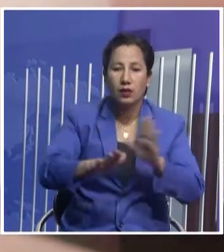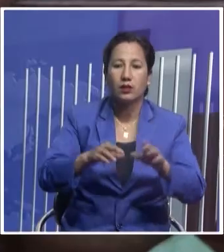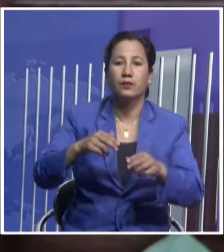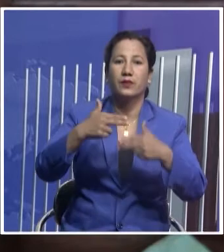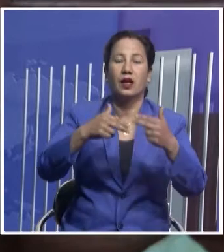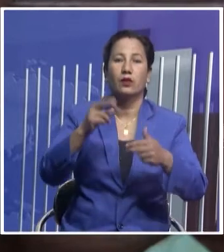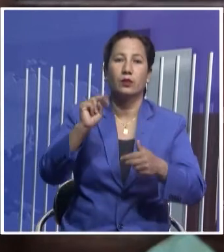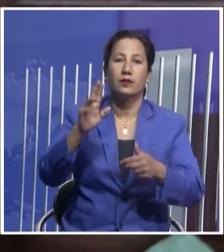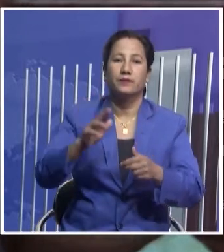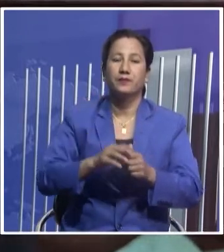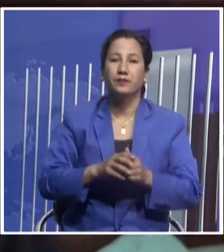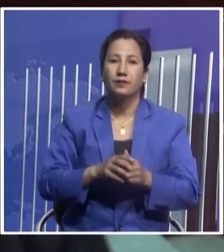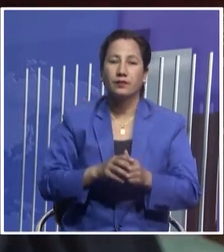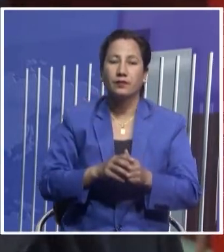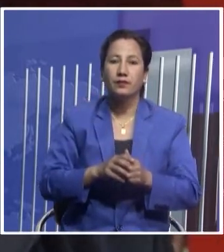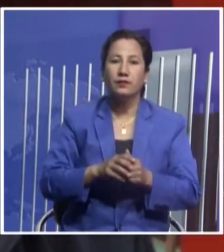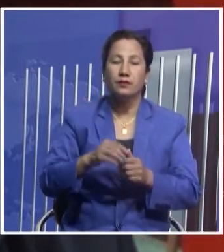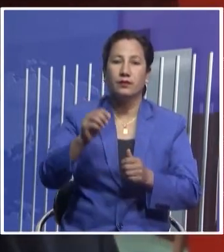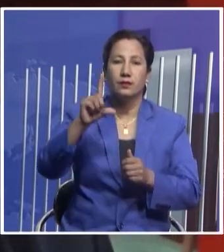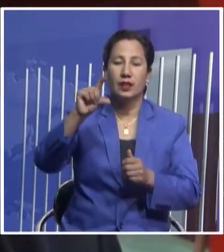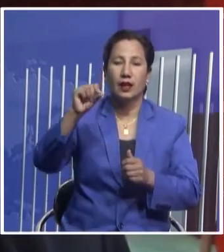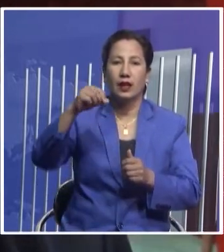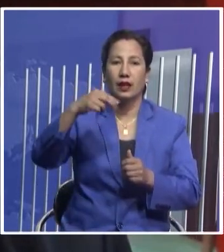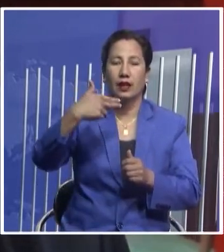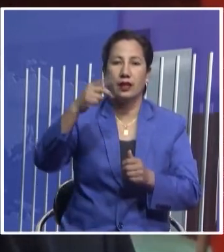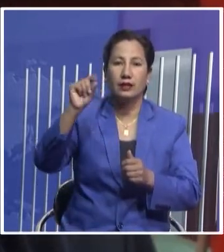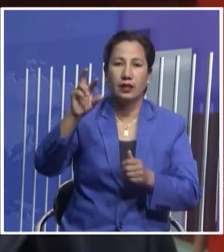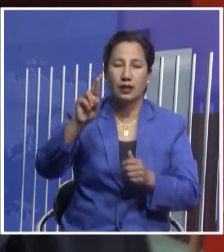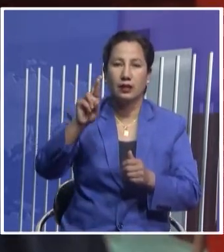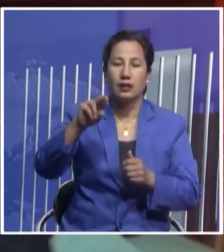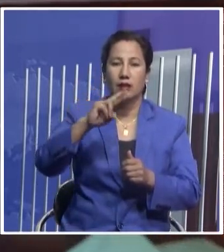लाग्छ। आचार संहिता र मापदण्डहरू चाहिँ जुन